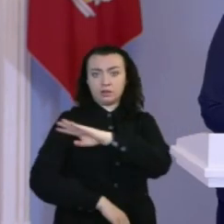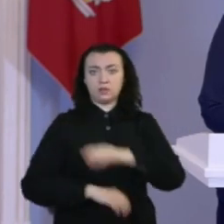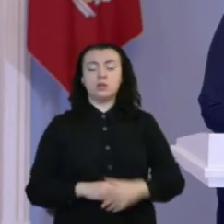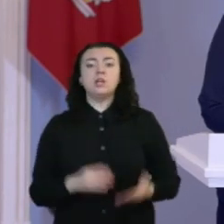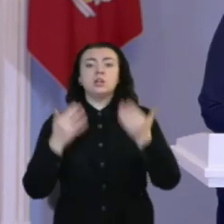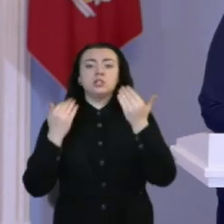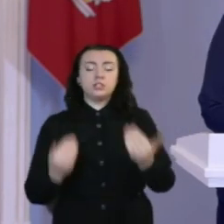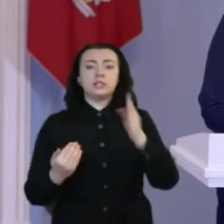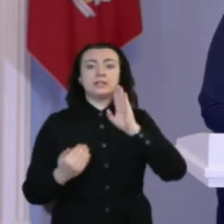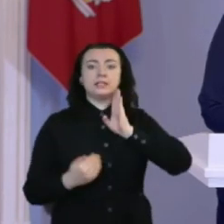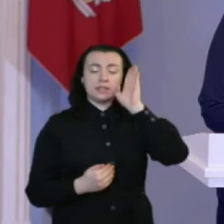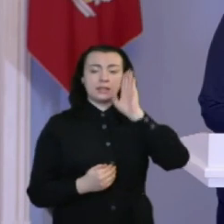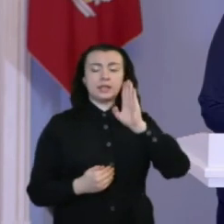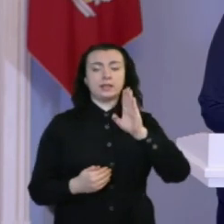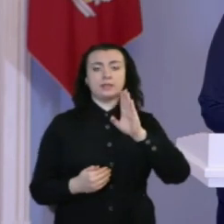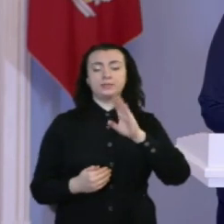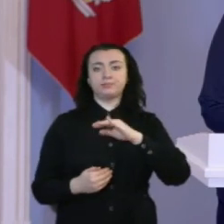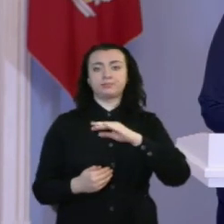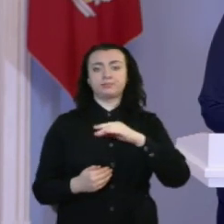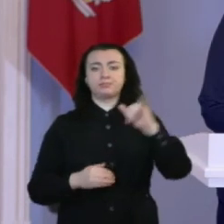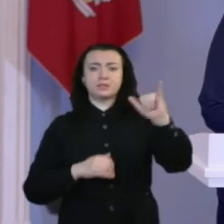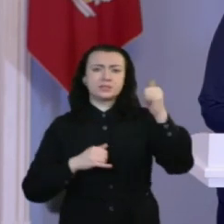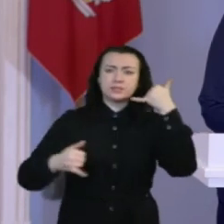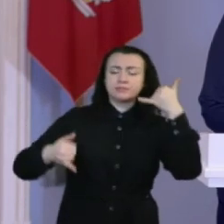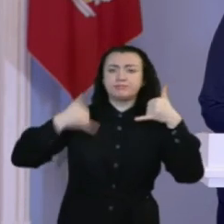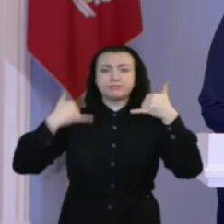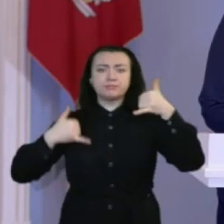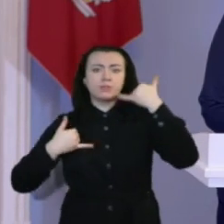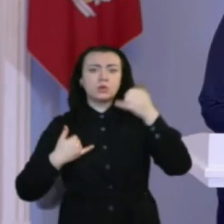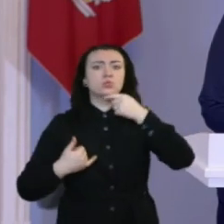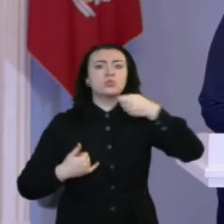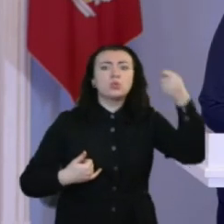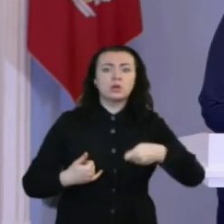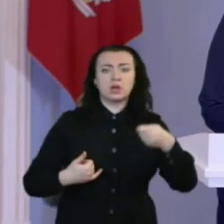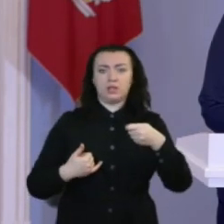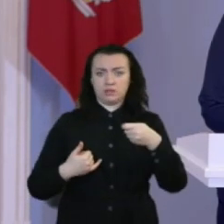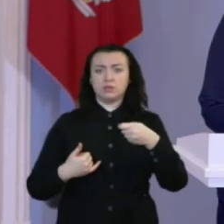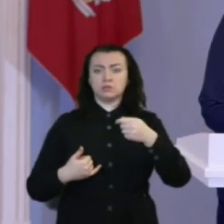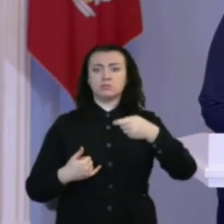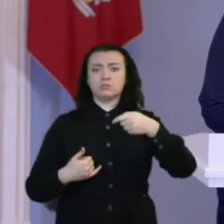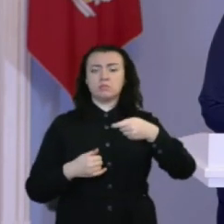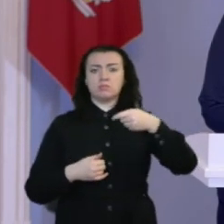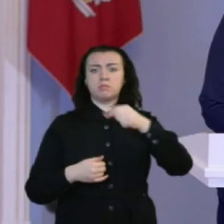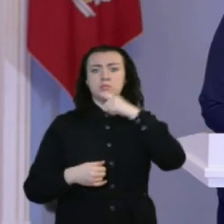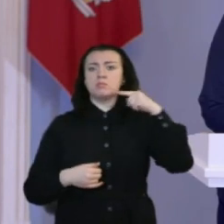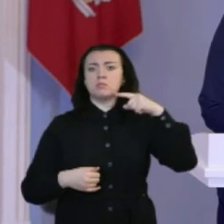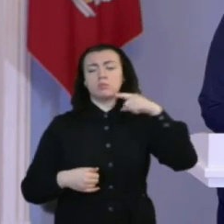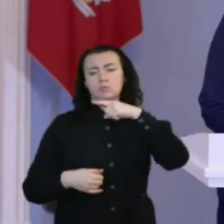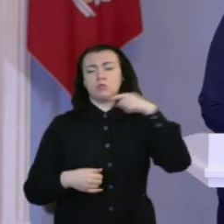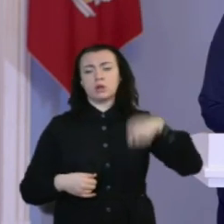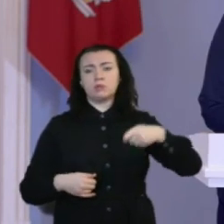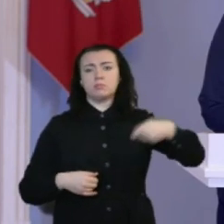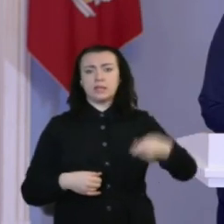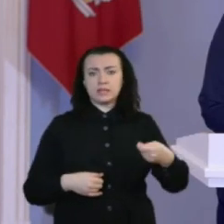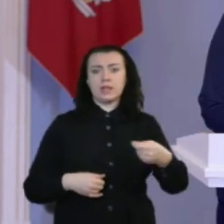Šiandien rytą sulaukiau skambučio iš Ukrainos prezidento Volodymyro Zelenskio, kuriam dar vakar spaudžiau